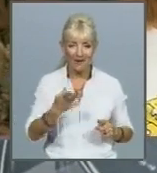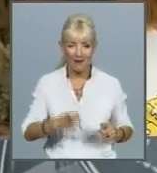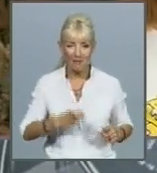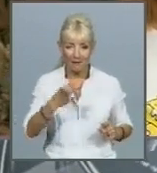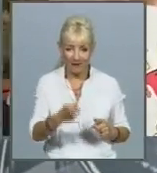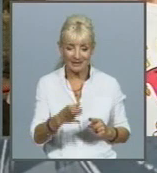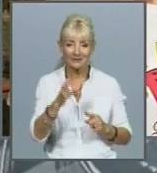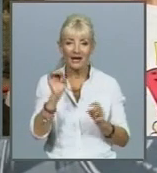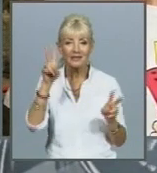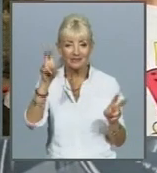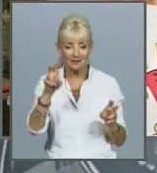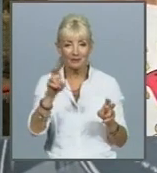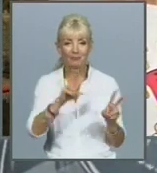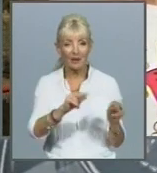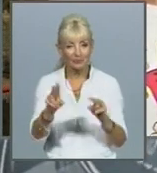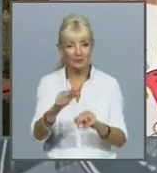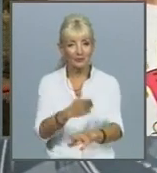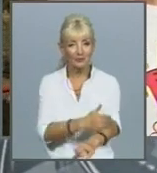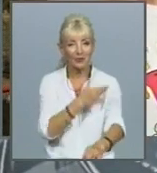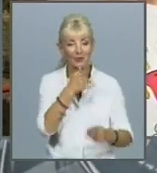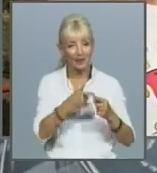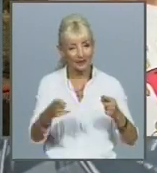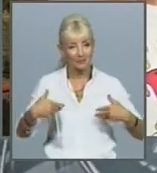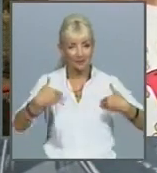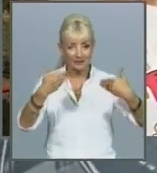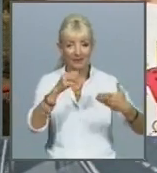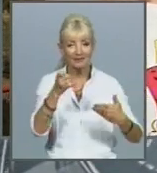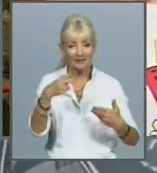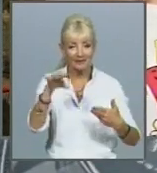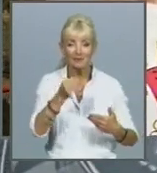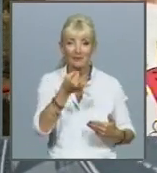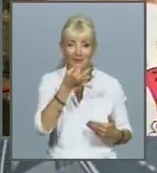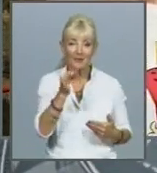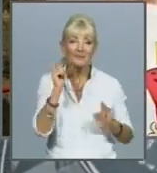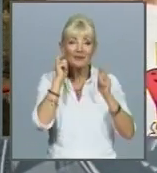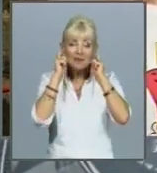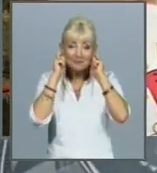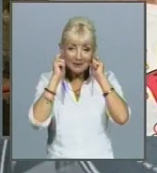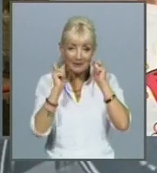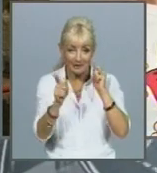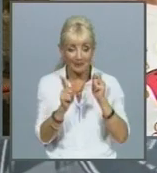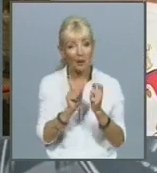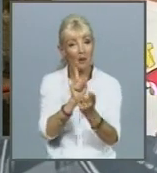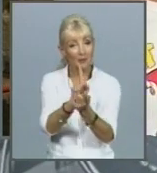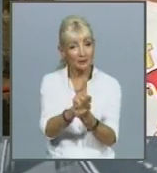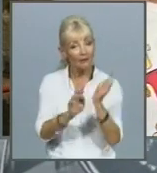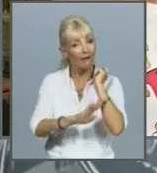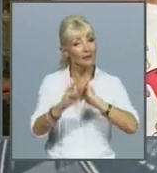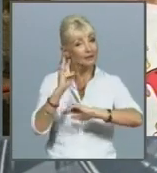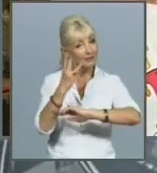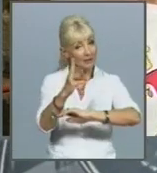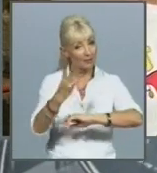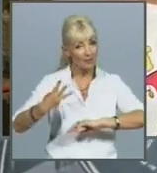і довголіття. І частування, і привітання Тенді сподобалися. Іменинниця підійшла до дерева побажань, з